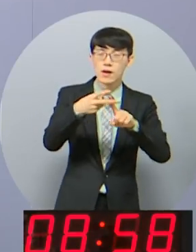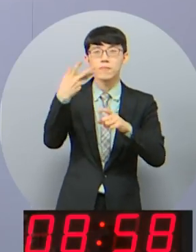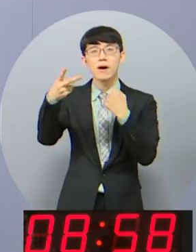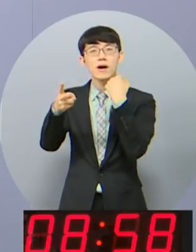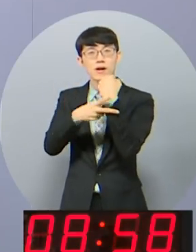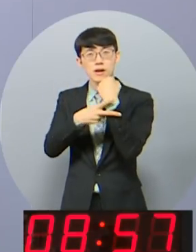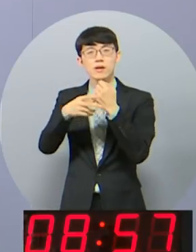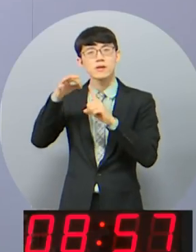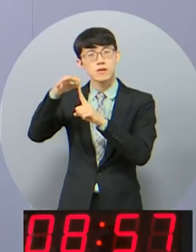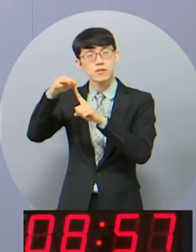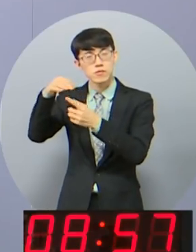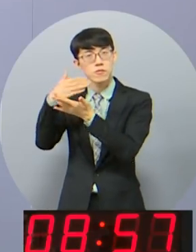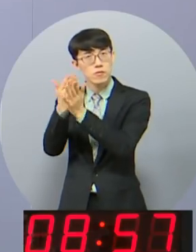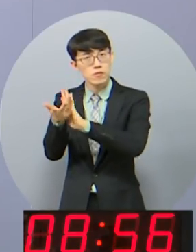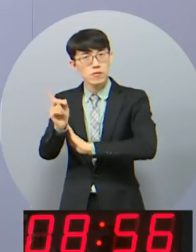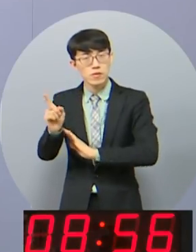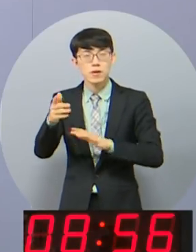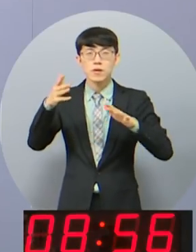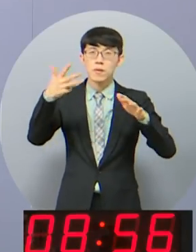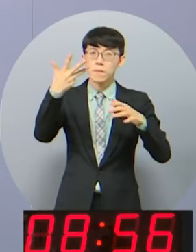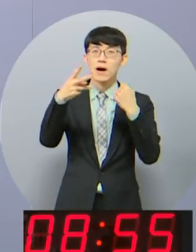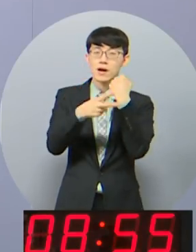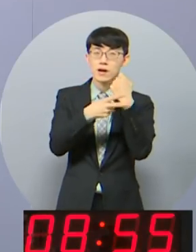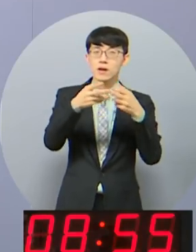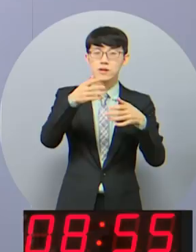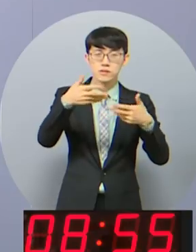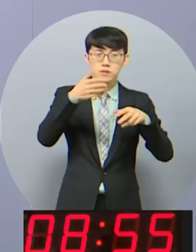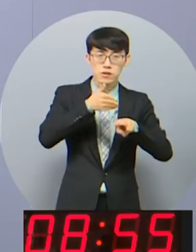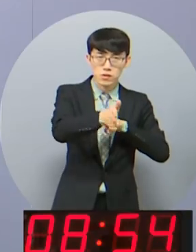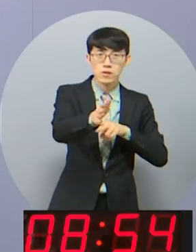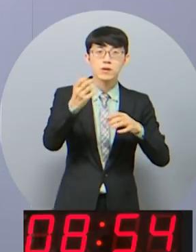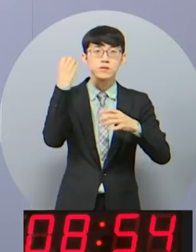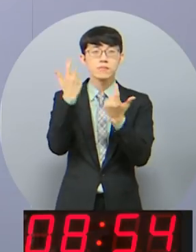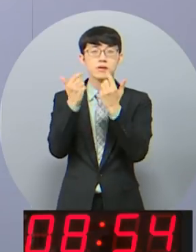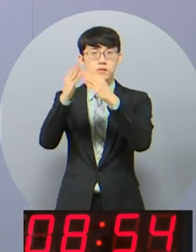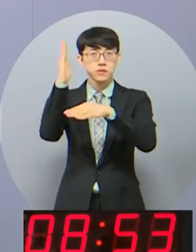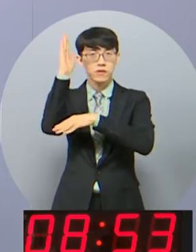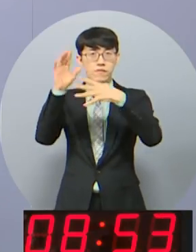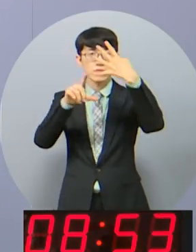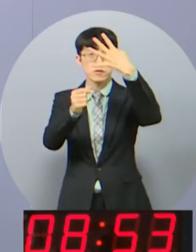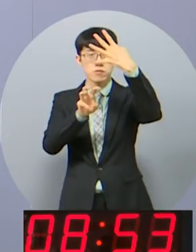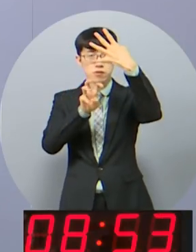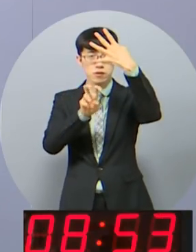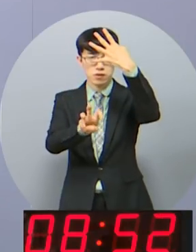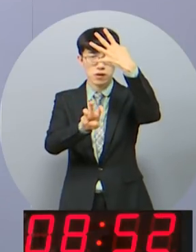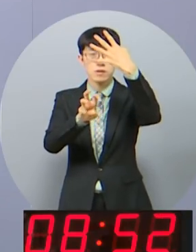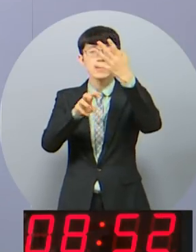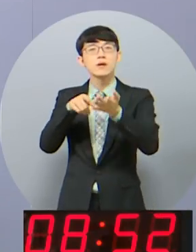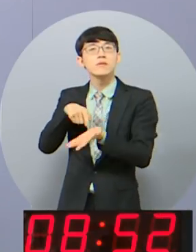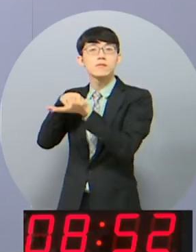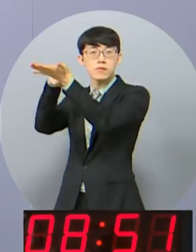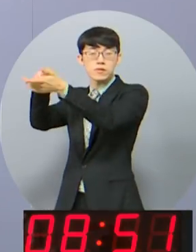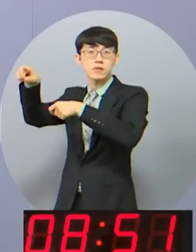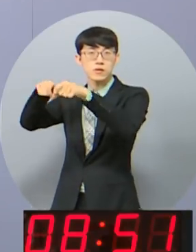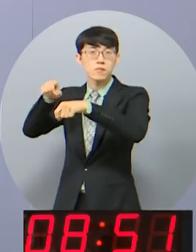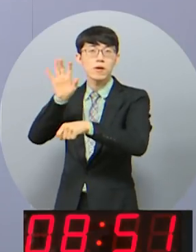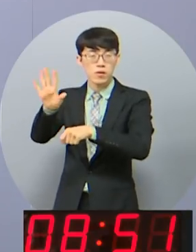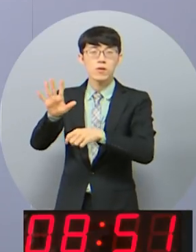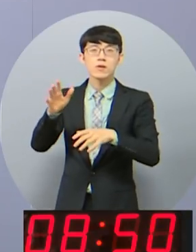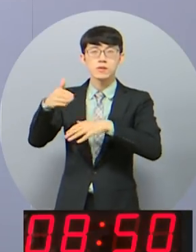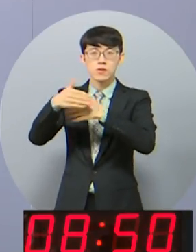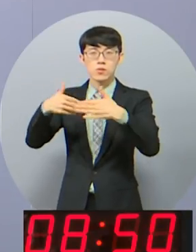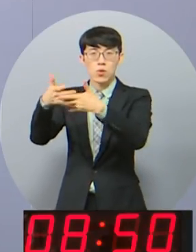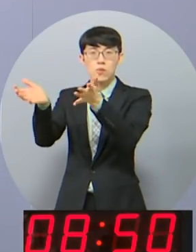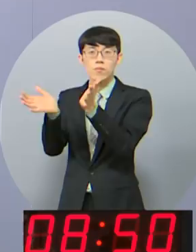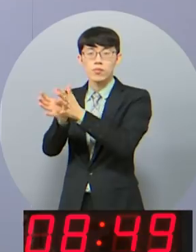具。巴黎轻轨在新北市政府4月30号的时候提送计划，交通部已经在9月18号回复